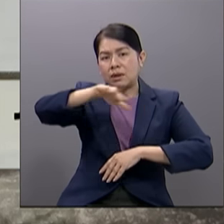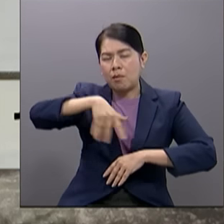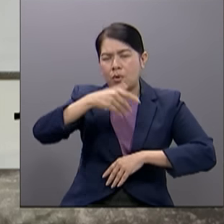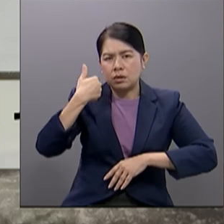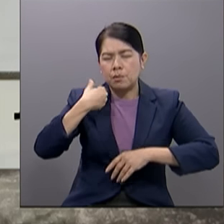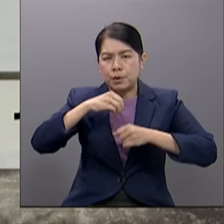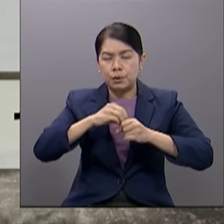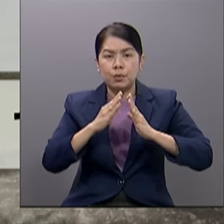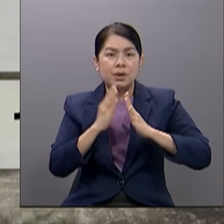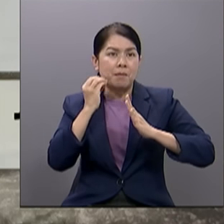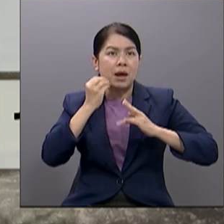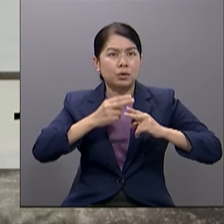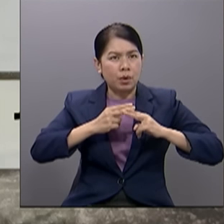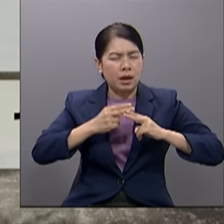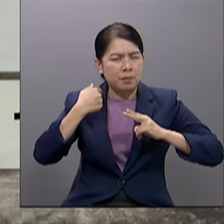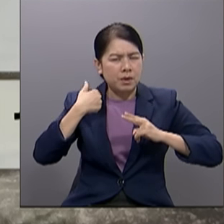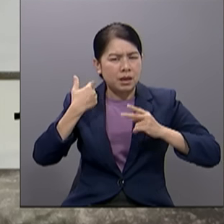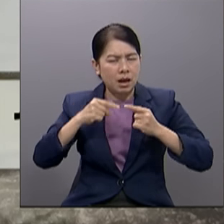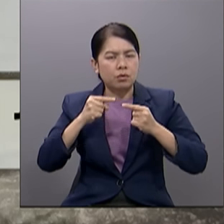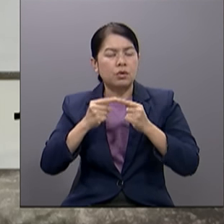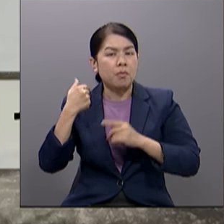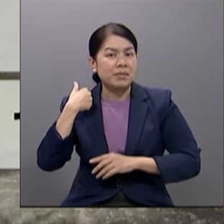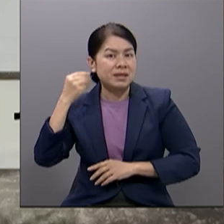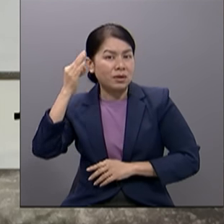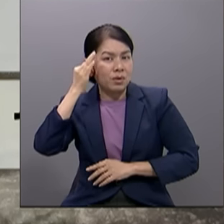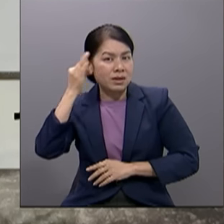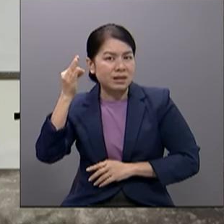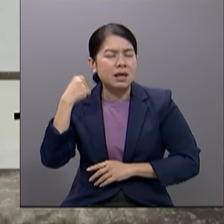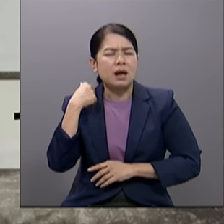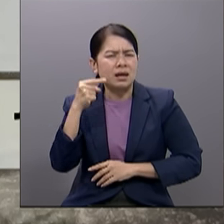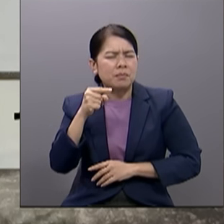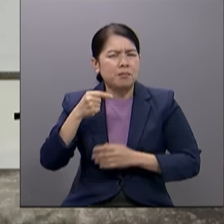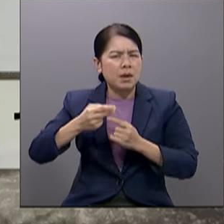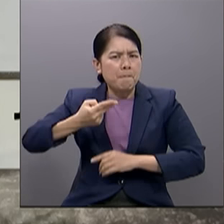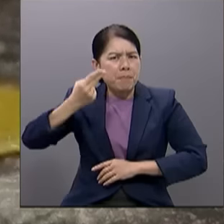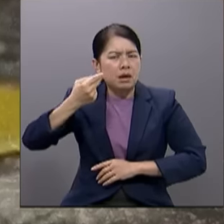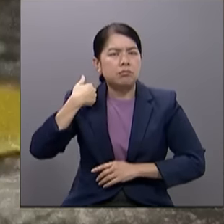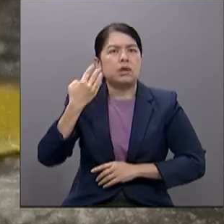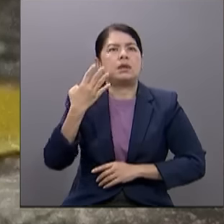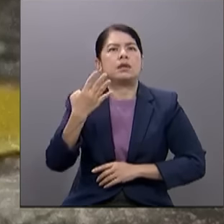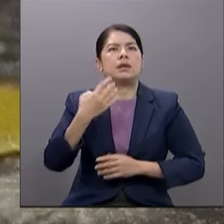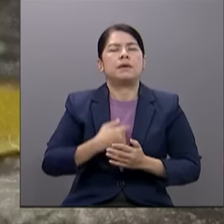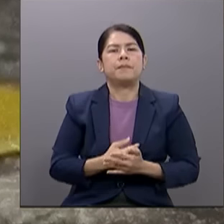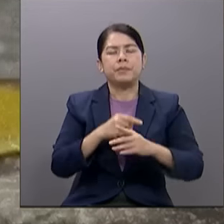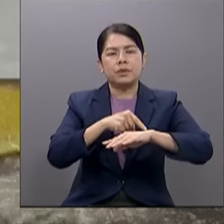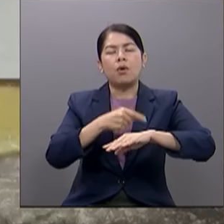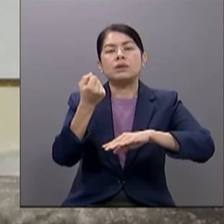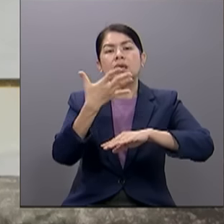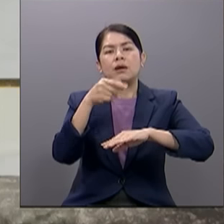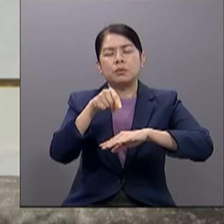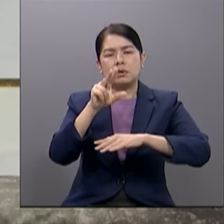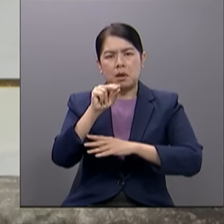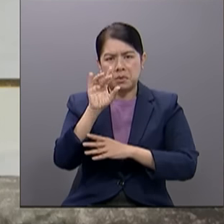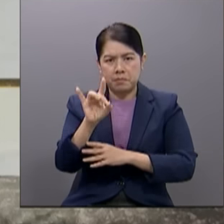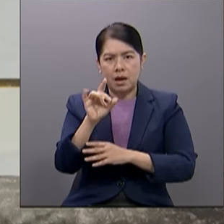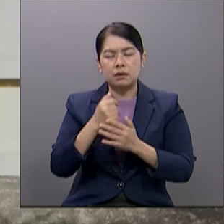ขึ้น 4นัดแล้วก็มีเสียงปืนดังต่อเนื่องกัน 4นัดในเวลาต่อมาและสุดท้ายครับ 5:3 18นาที